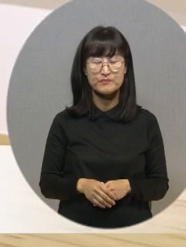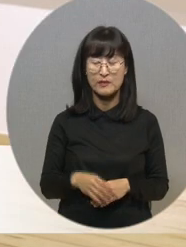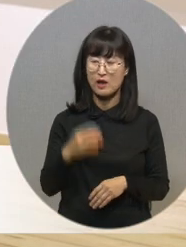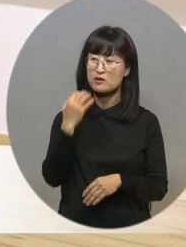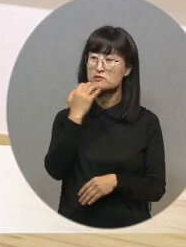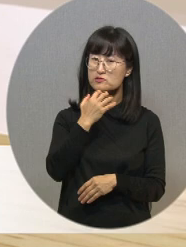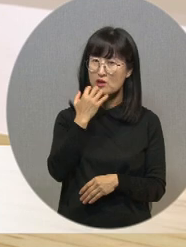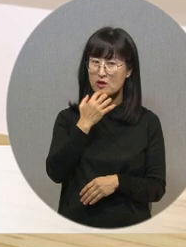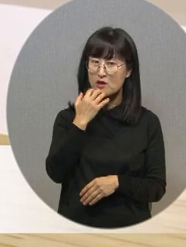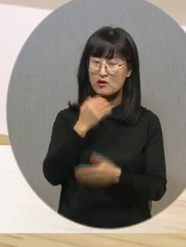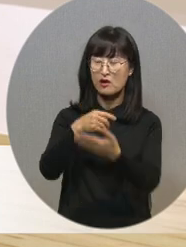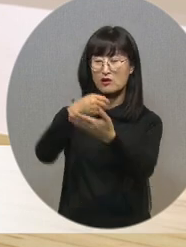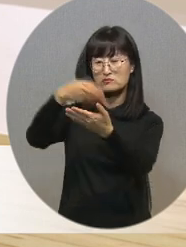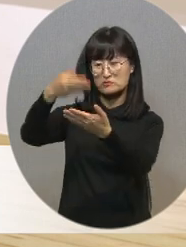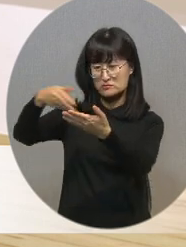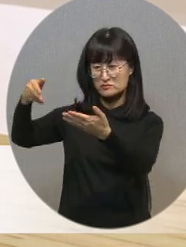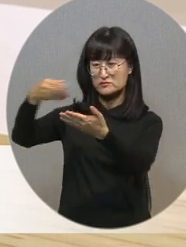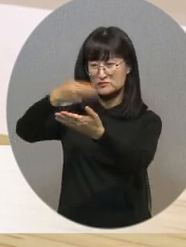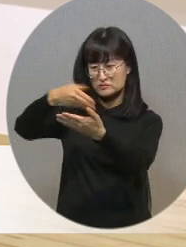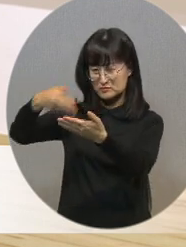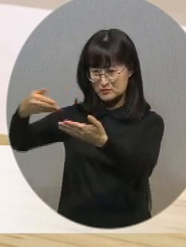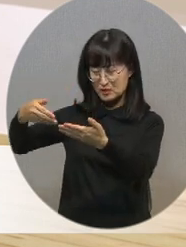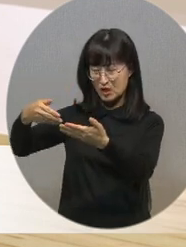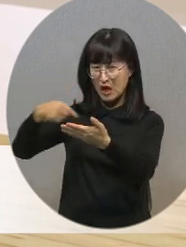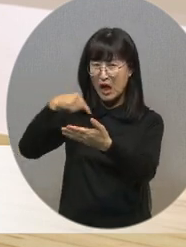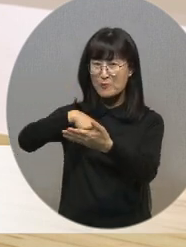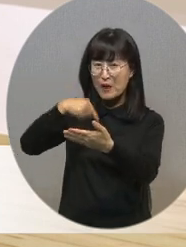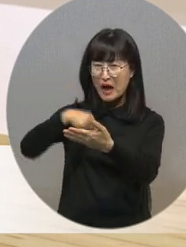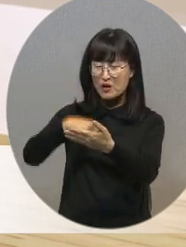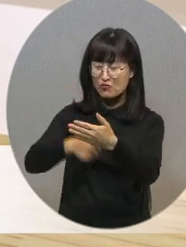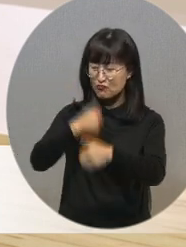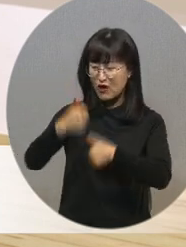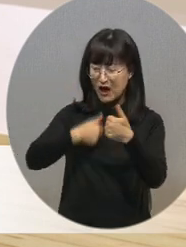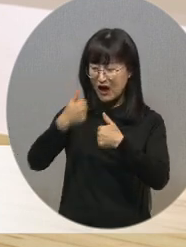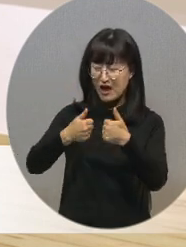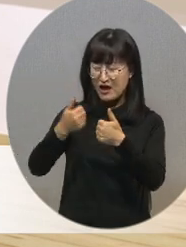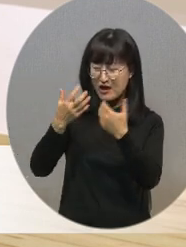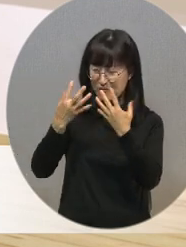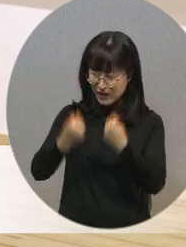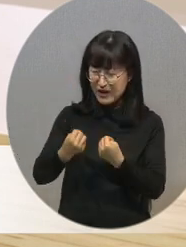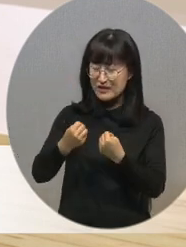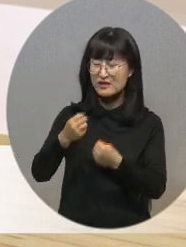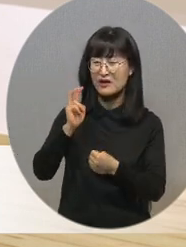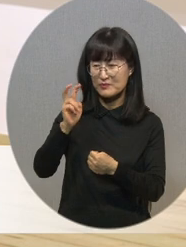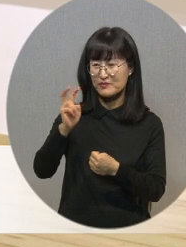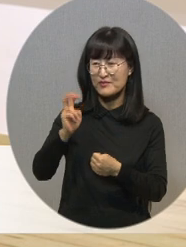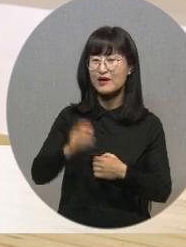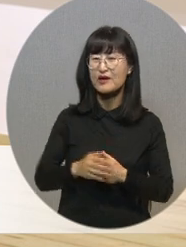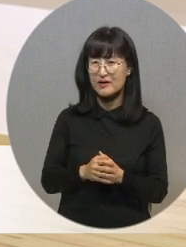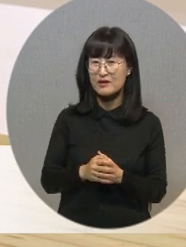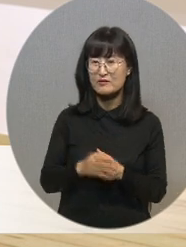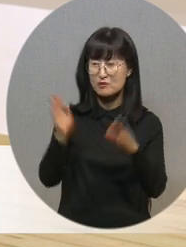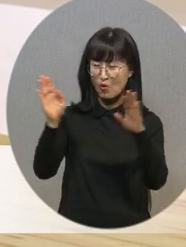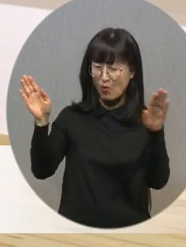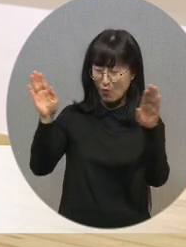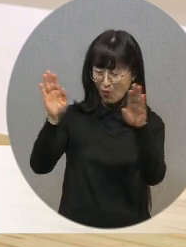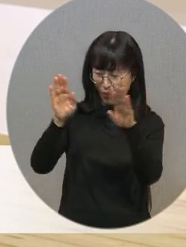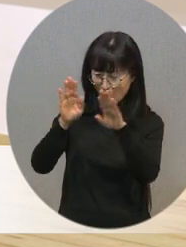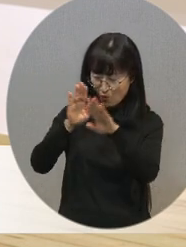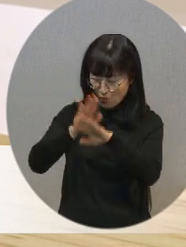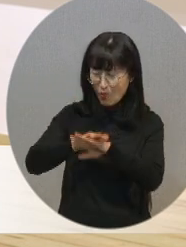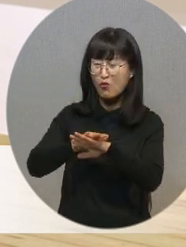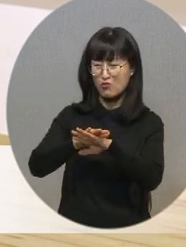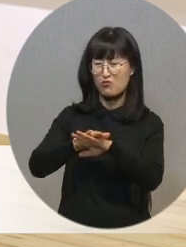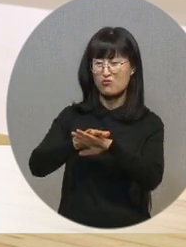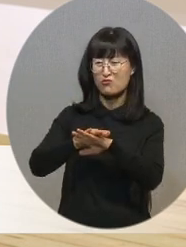색깔을 이렇게 칠하다 보면 제 안에 화가 많았었나 봐요. 그래서 막 어둡고 칙칙하고